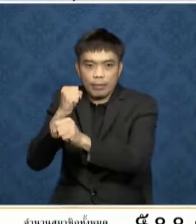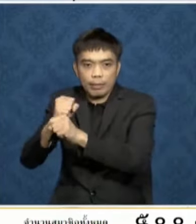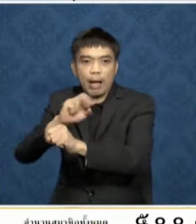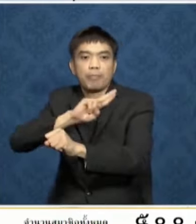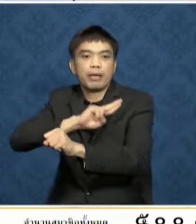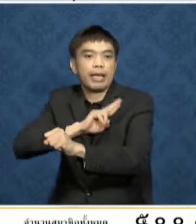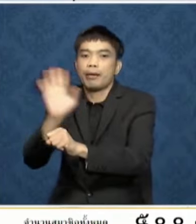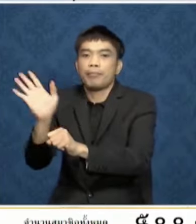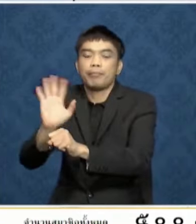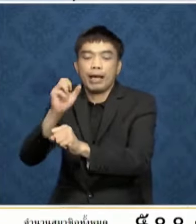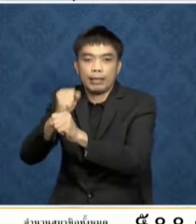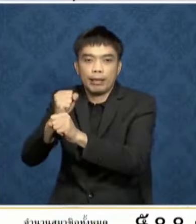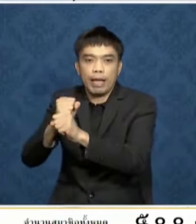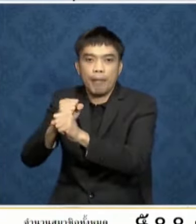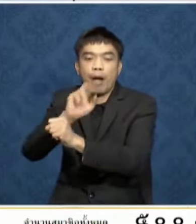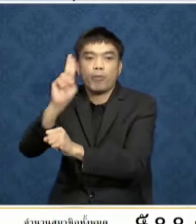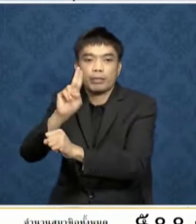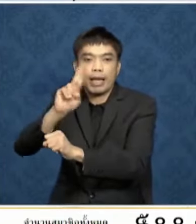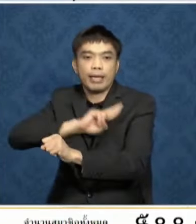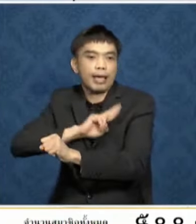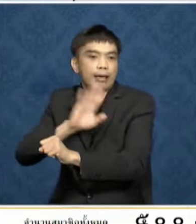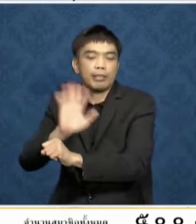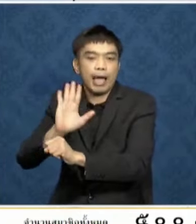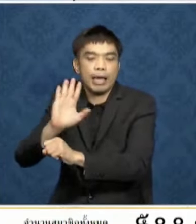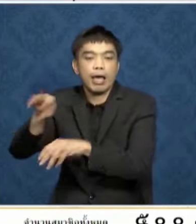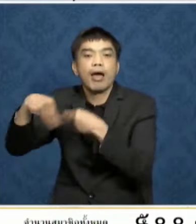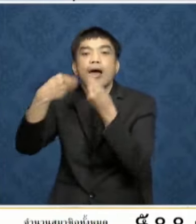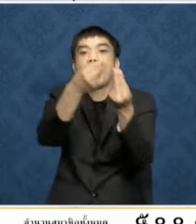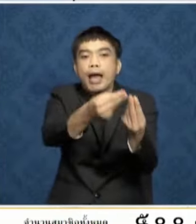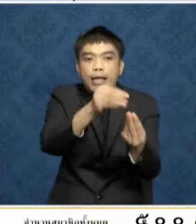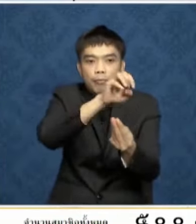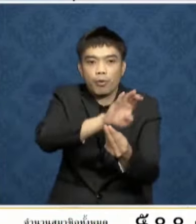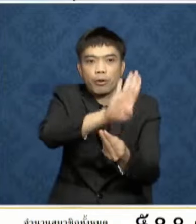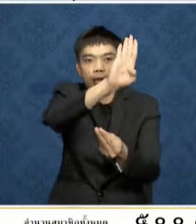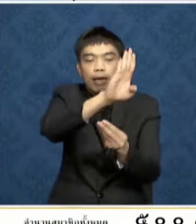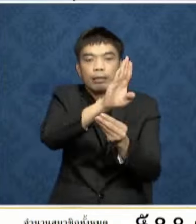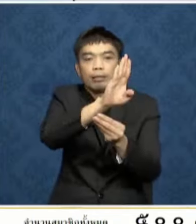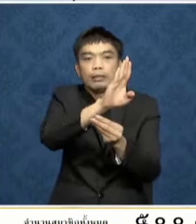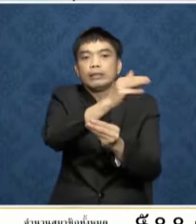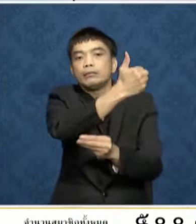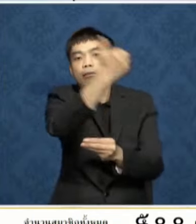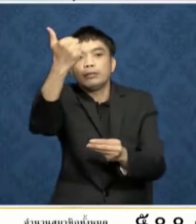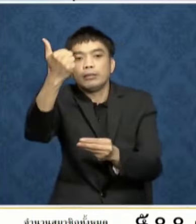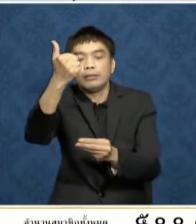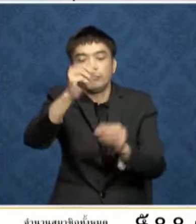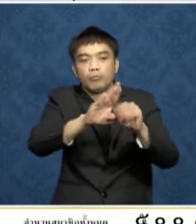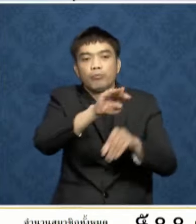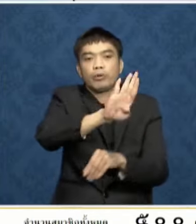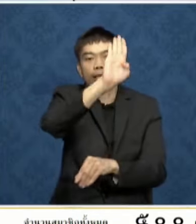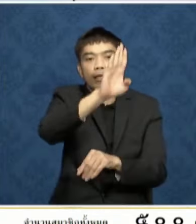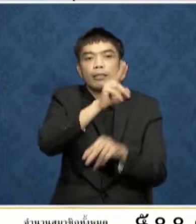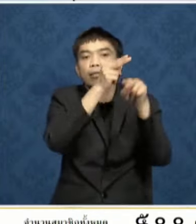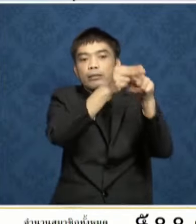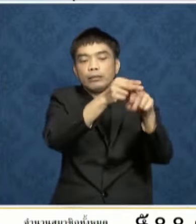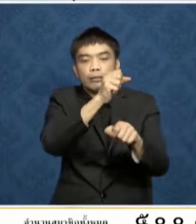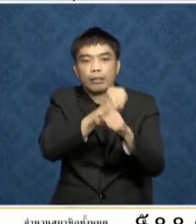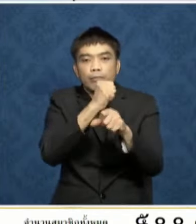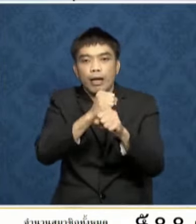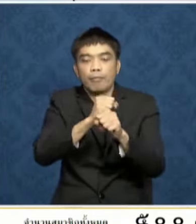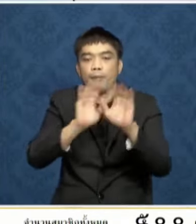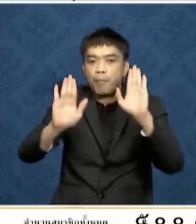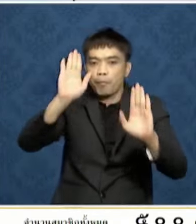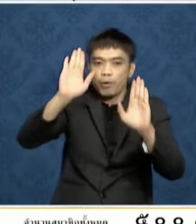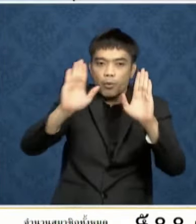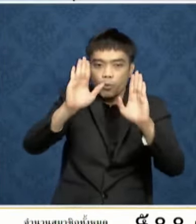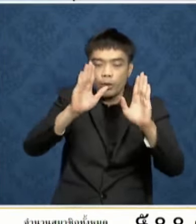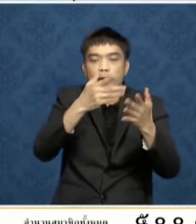งบประมาตส Wertนี้ถูกนำไปใช้เพื่อจ้างให้บริสสัออยเปผู้ผลิตยาให้ปมูลลาคาicananceงยาการพลิตสำหรกใช้